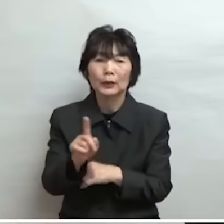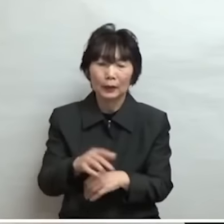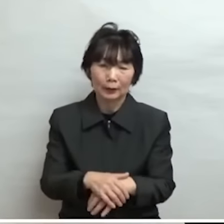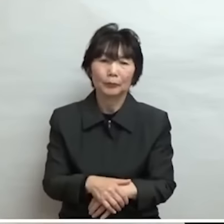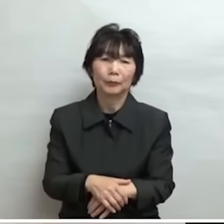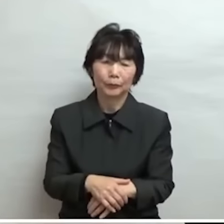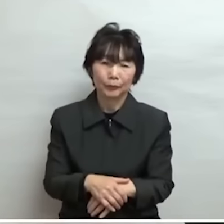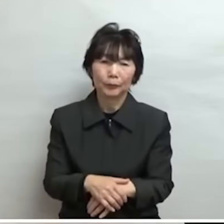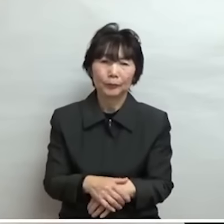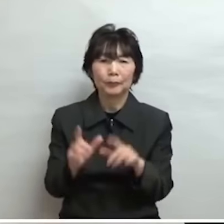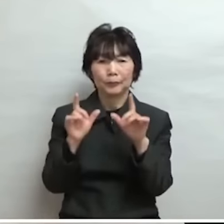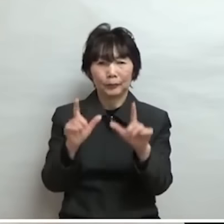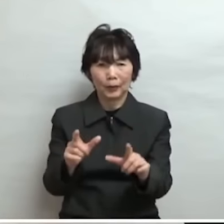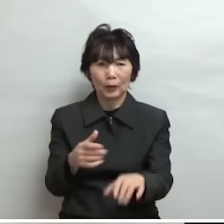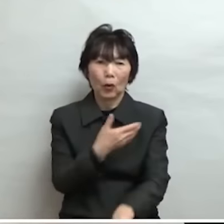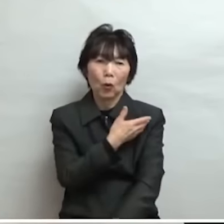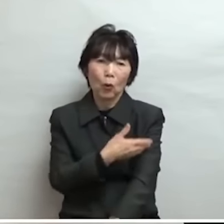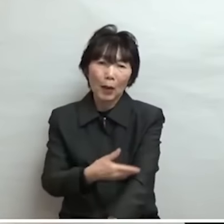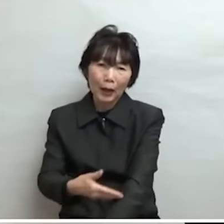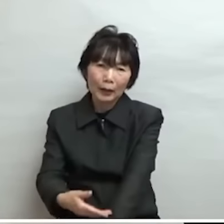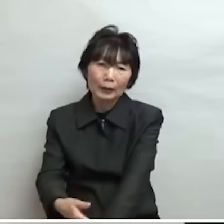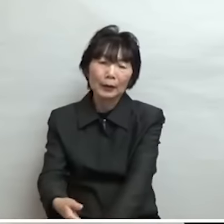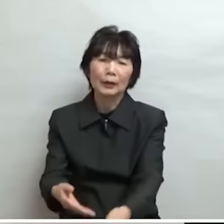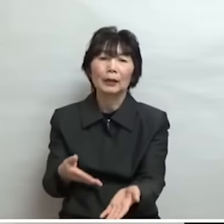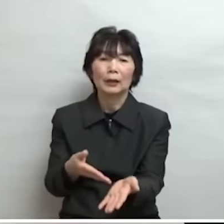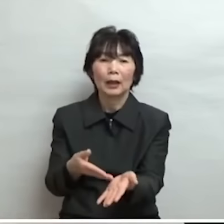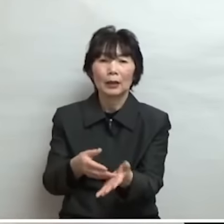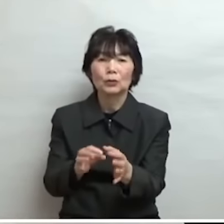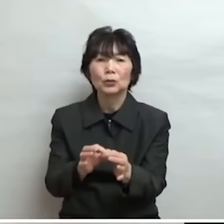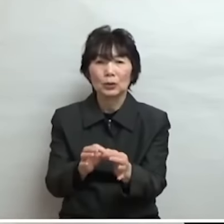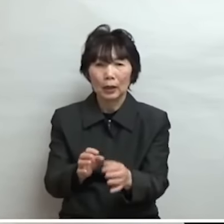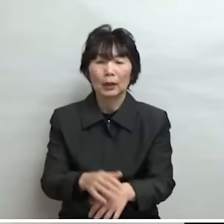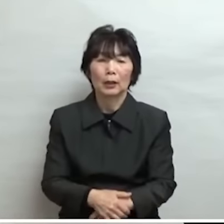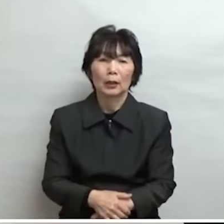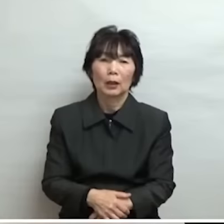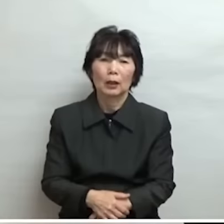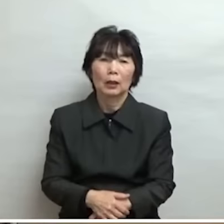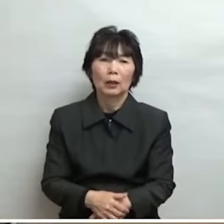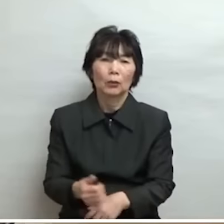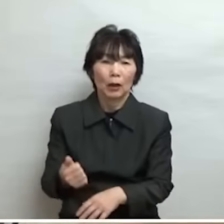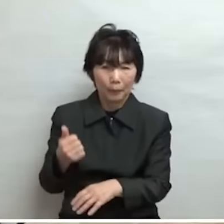経緯はまず部長の方から説明をしていただいて、その上でちょっとコメントしたいと思います。 はい、